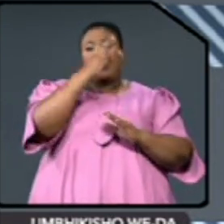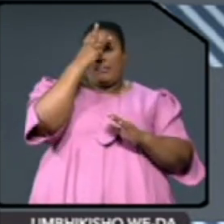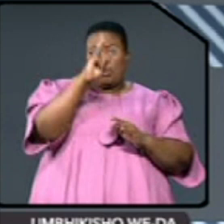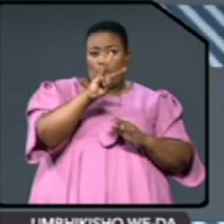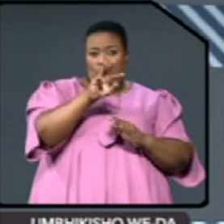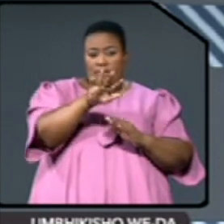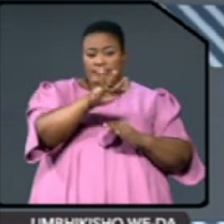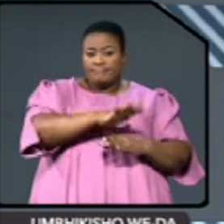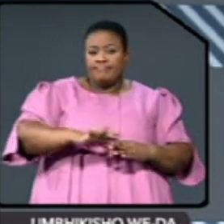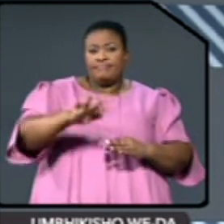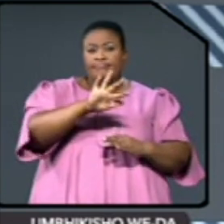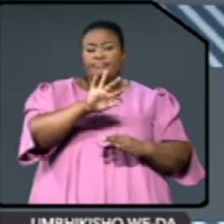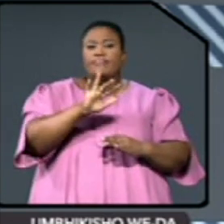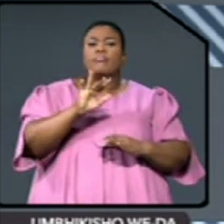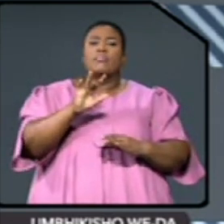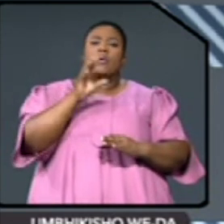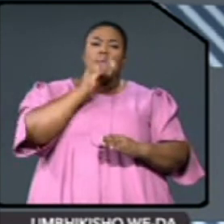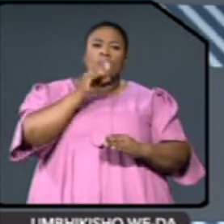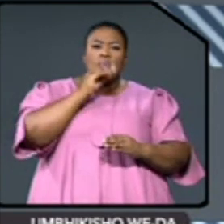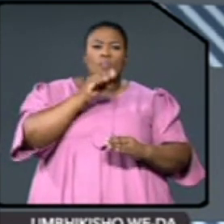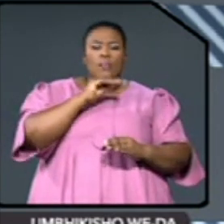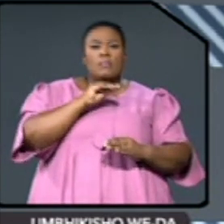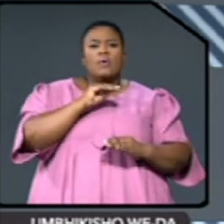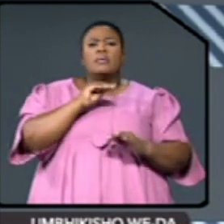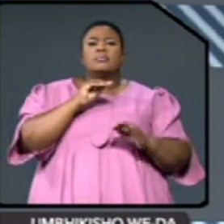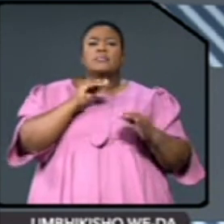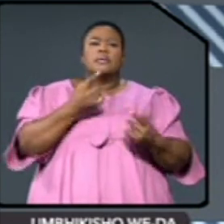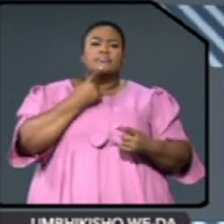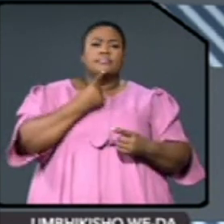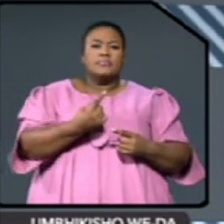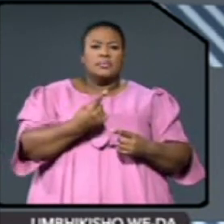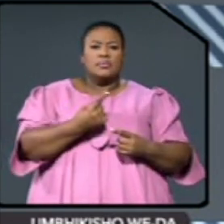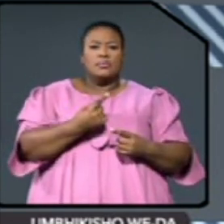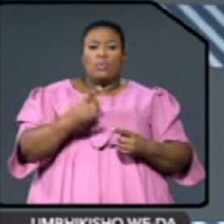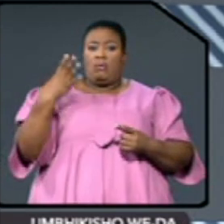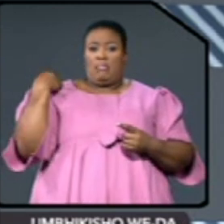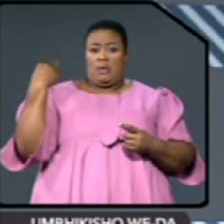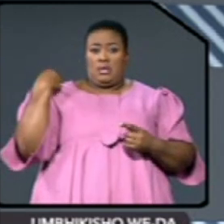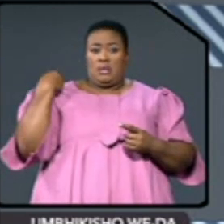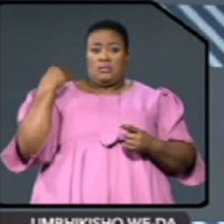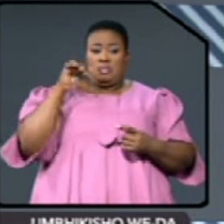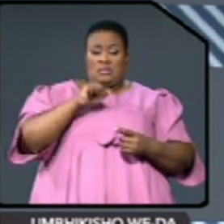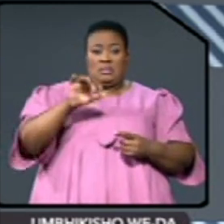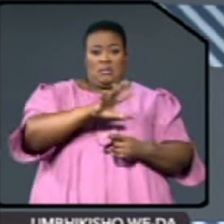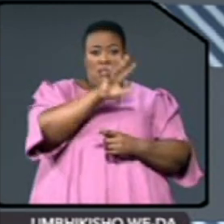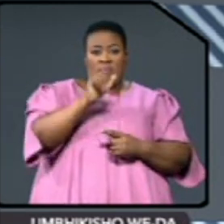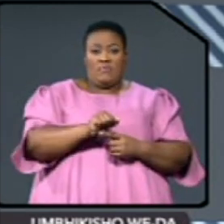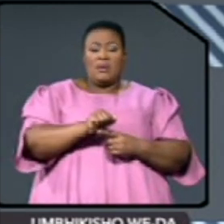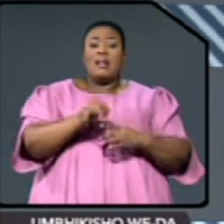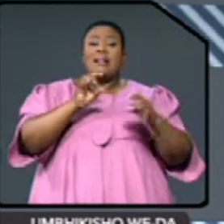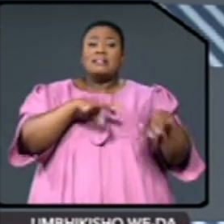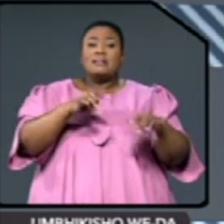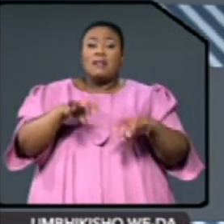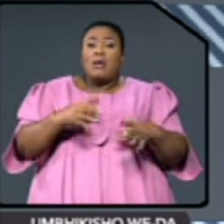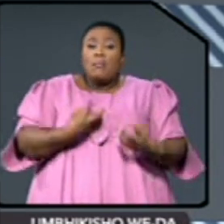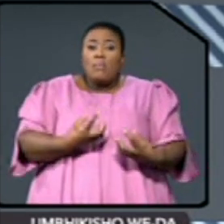lapho bebekhuluma indaba yokuthi-ke njengoba besekushiwo ukuthi ongqongqoshe balapha eNingizimu abakwazi ukuhlupheka kwabantu